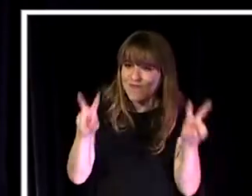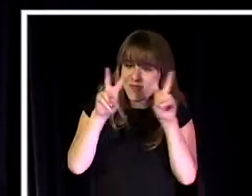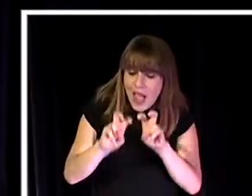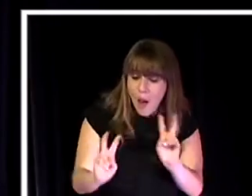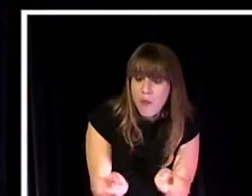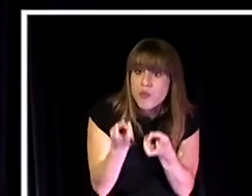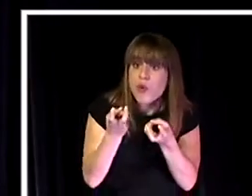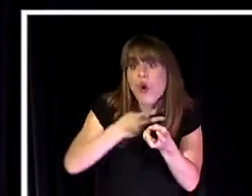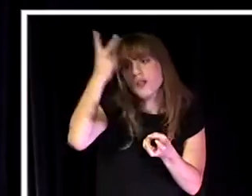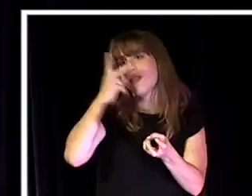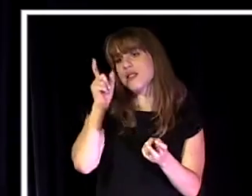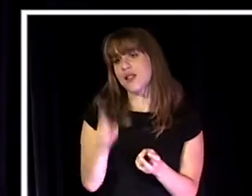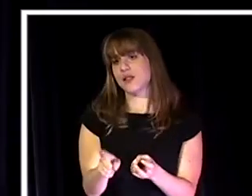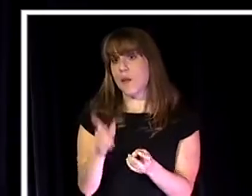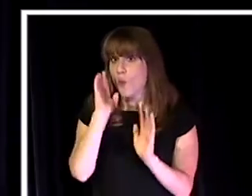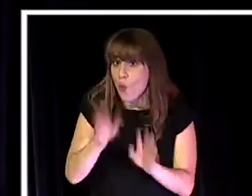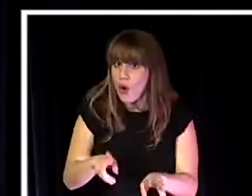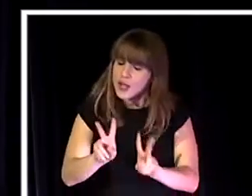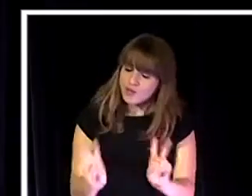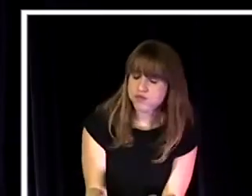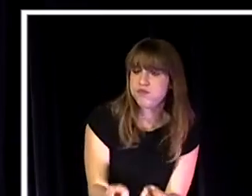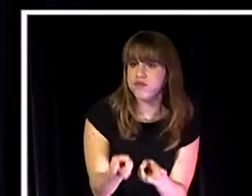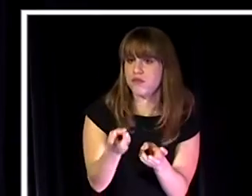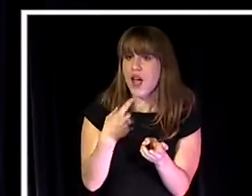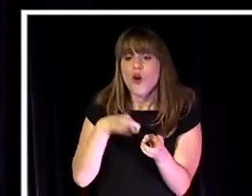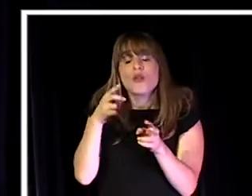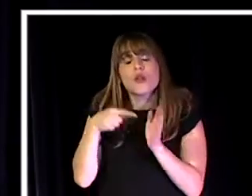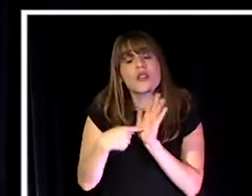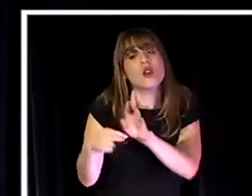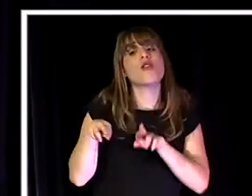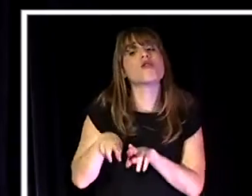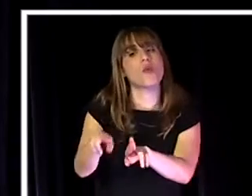εσύ θέλεις. Εγώ απλά ξέρω το δρόμο και θα στον φωτίζω